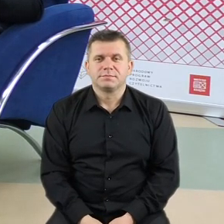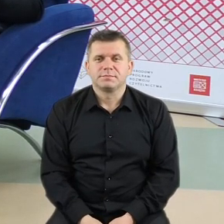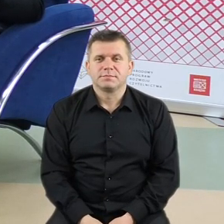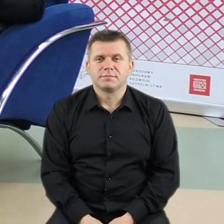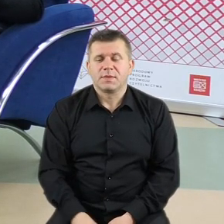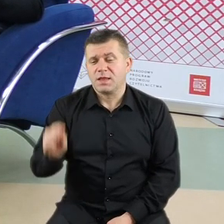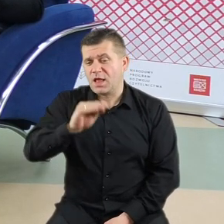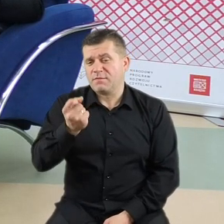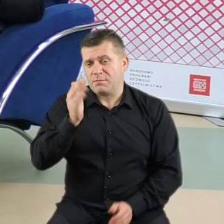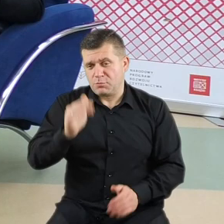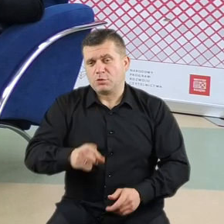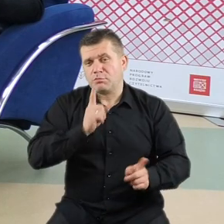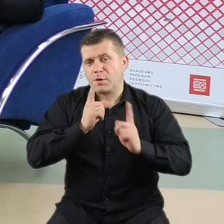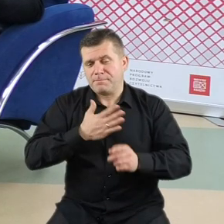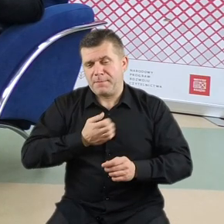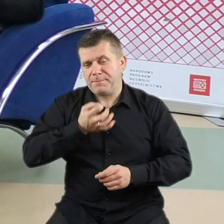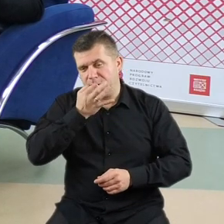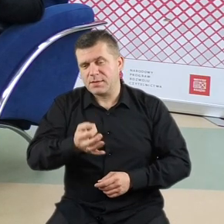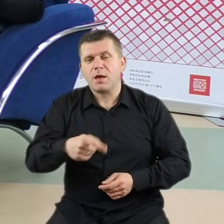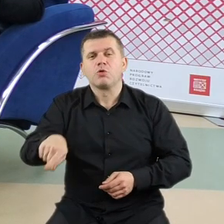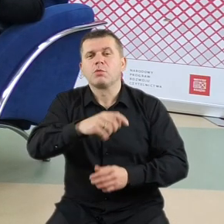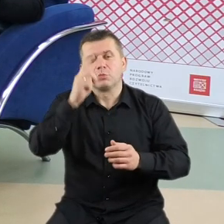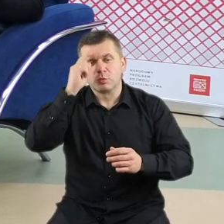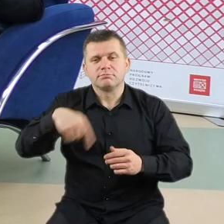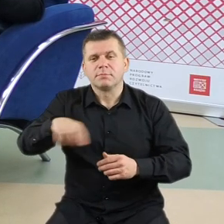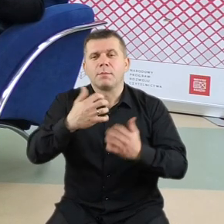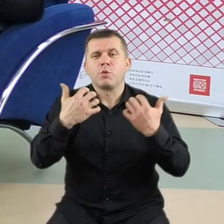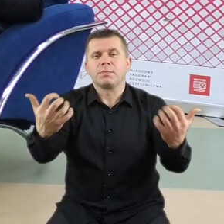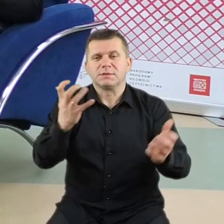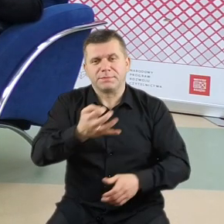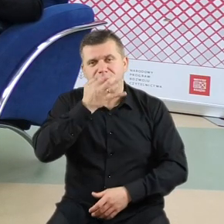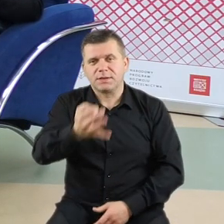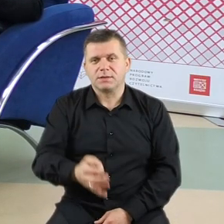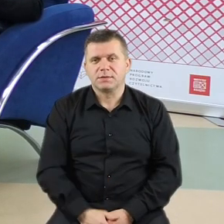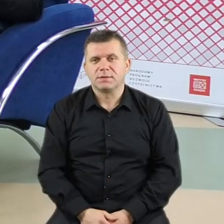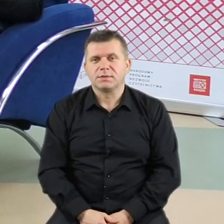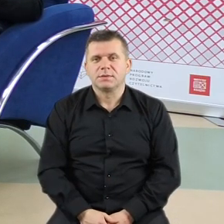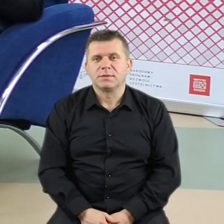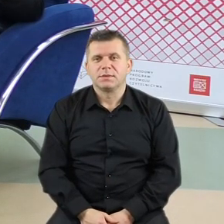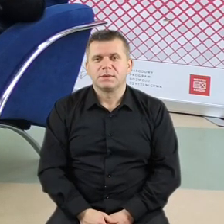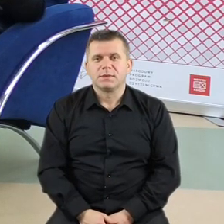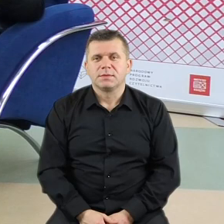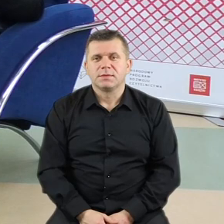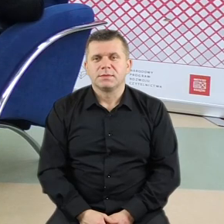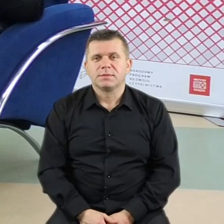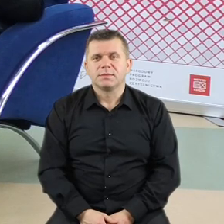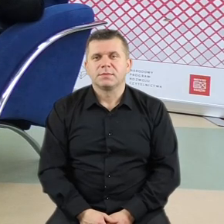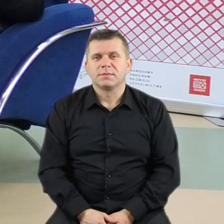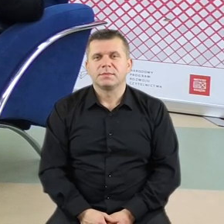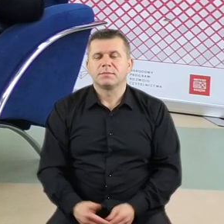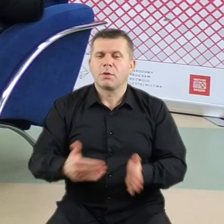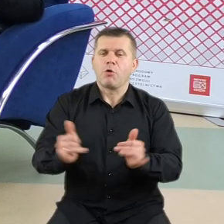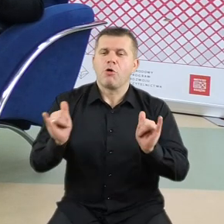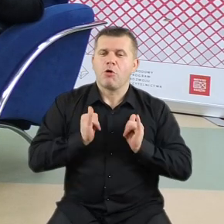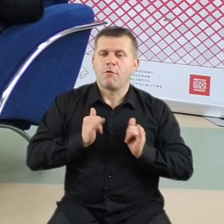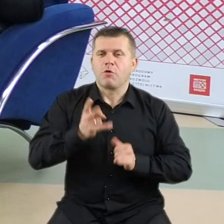Bo jeszcze chwilę możemy porozmawiać. Ja jeszcze mam pytania, ale tak. Poproszę o trzeci mikrofon na potrzeby